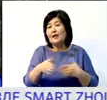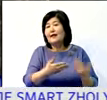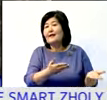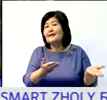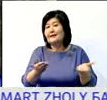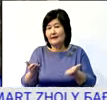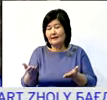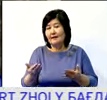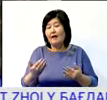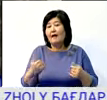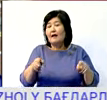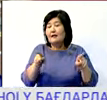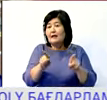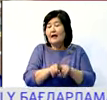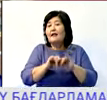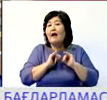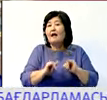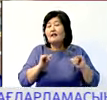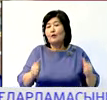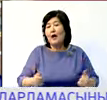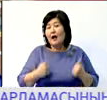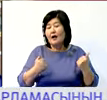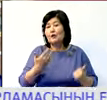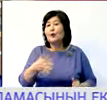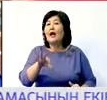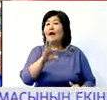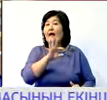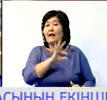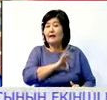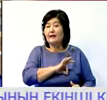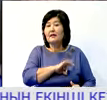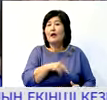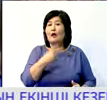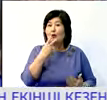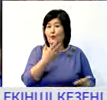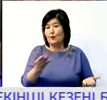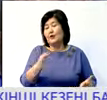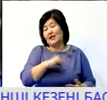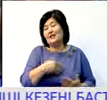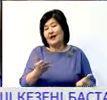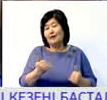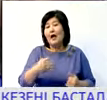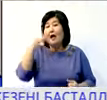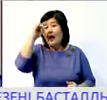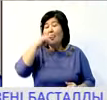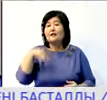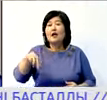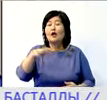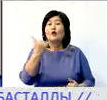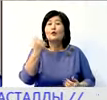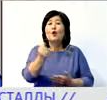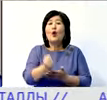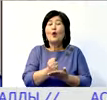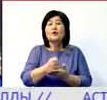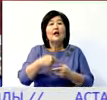сіздерді қаржы орталығын дамытуға атсалысып, оның игілігіне көруге шақырамыз. Қазақстан сыртқы саясаттағы бұған дейінгі